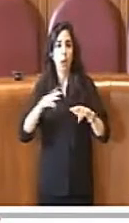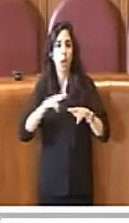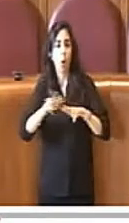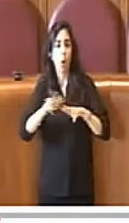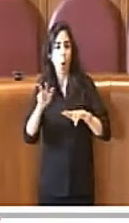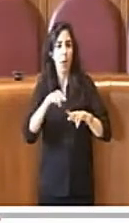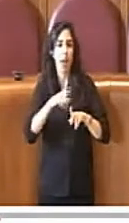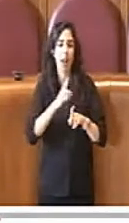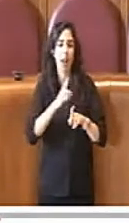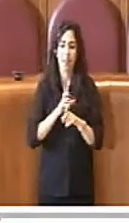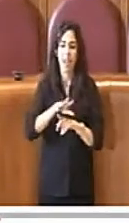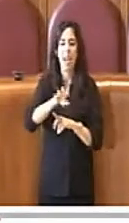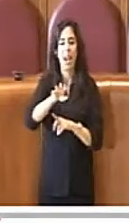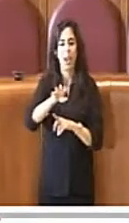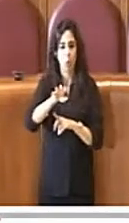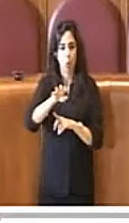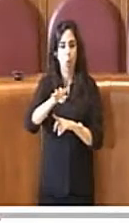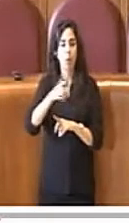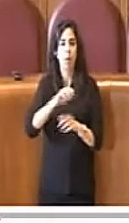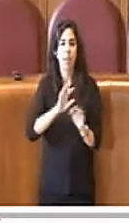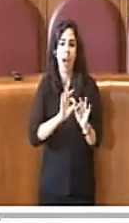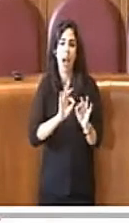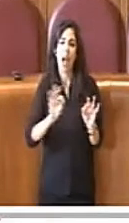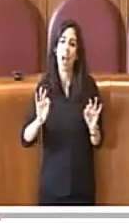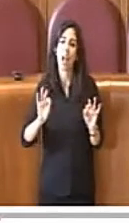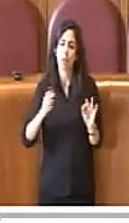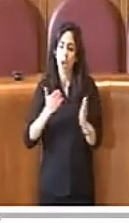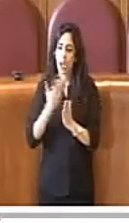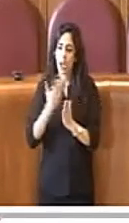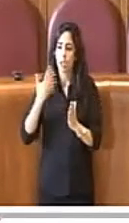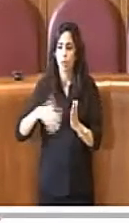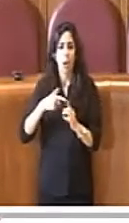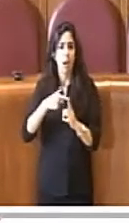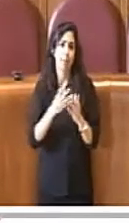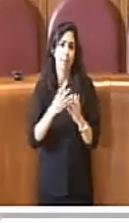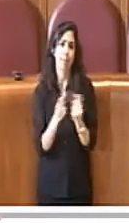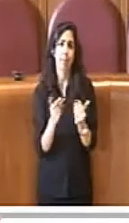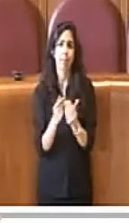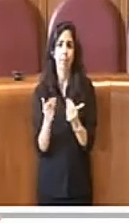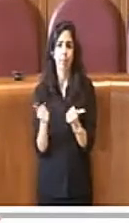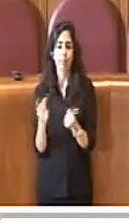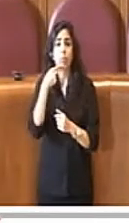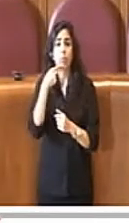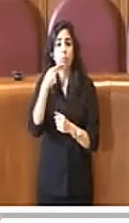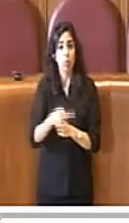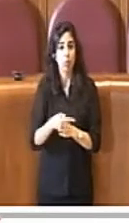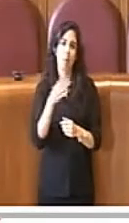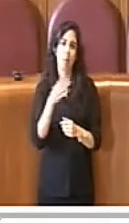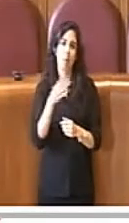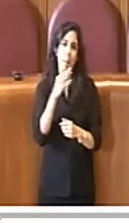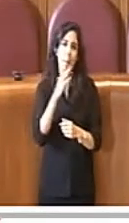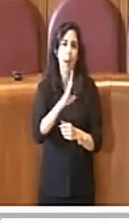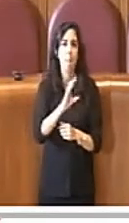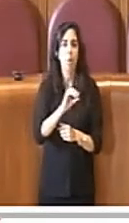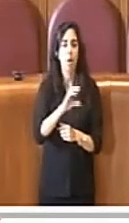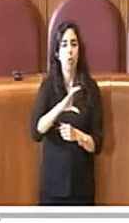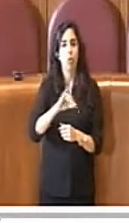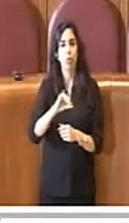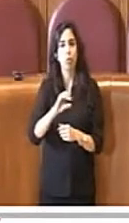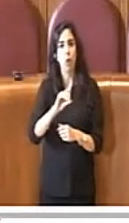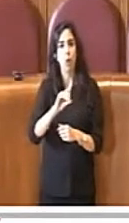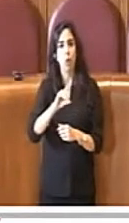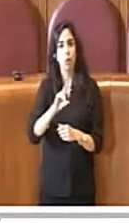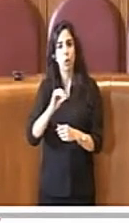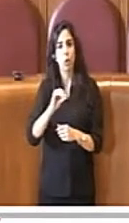cui negli anni per alcuni si sono anche perse le tracce. Parliamo degli impianti denominati comunemente bocciodromi, dislocati nei